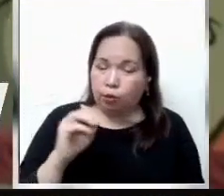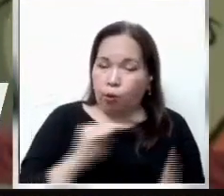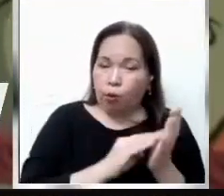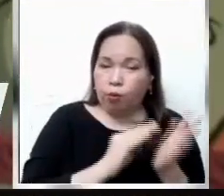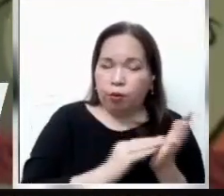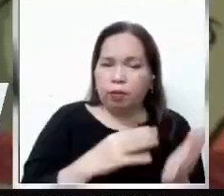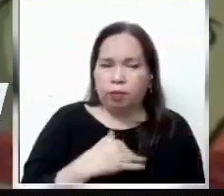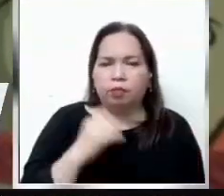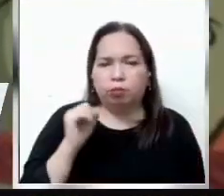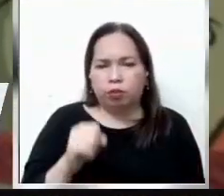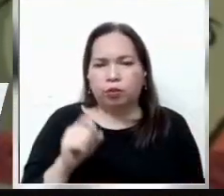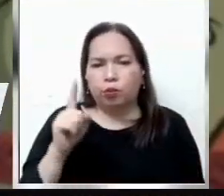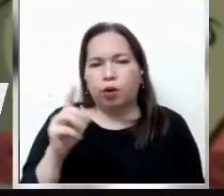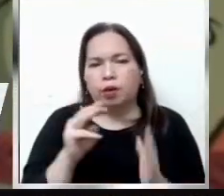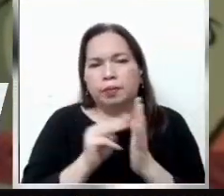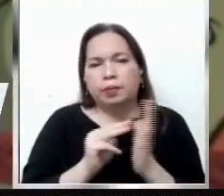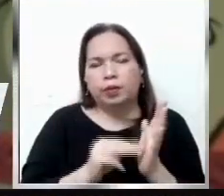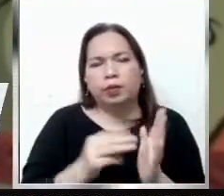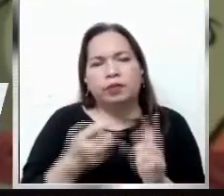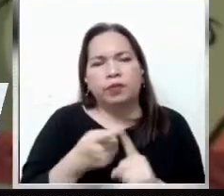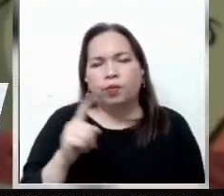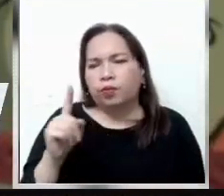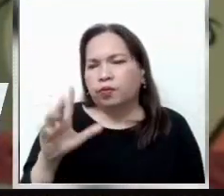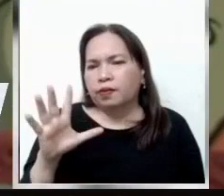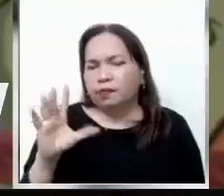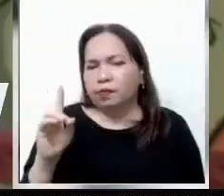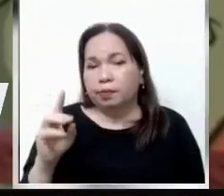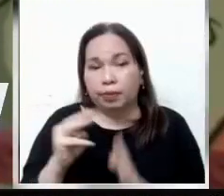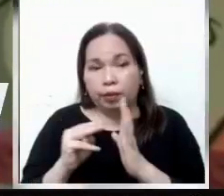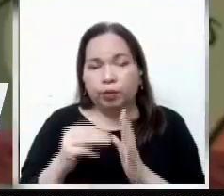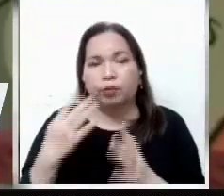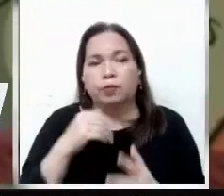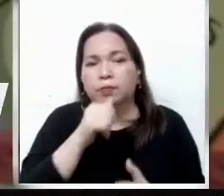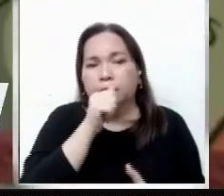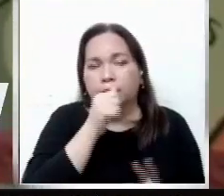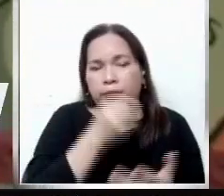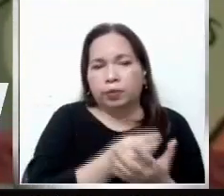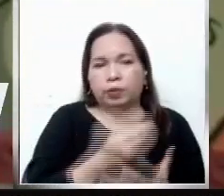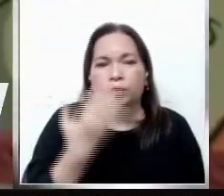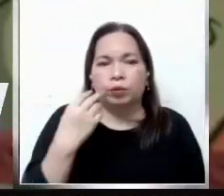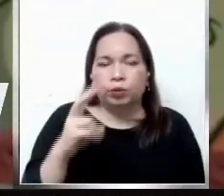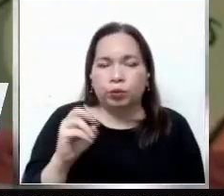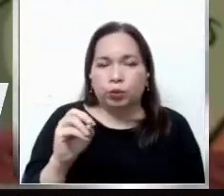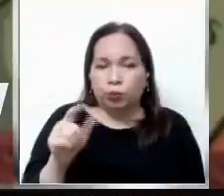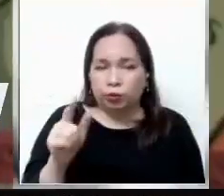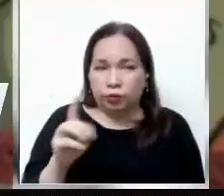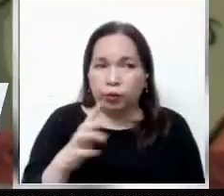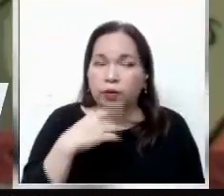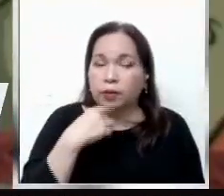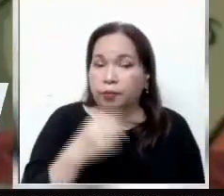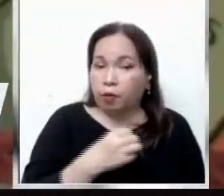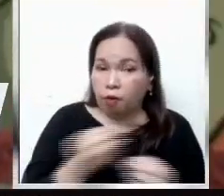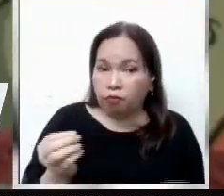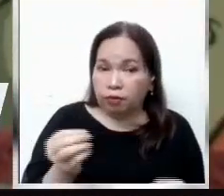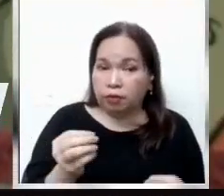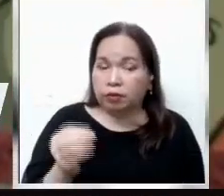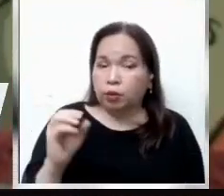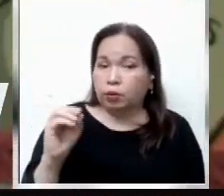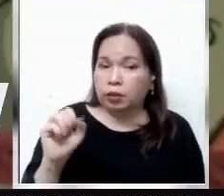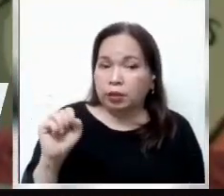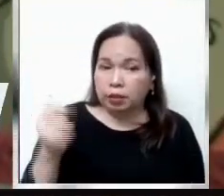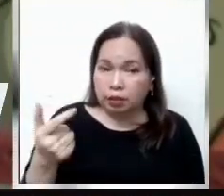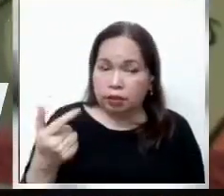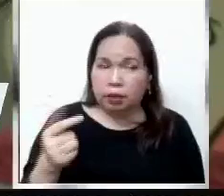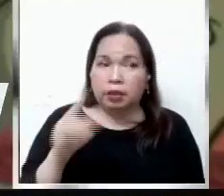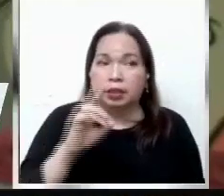million ang confidential funds nila para sa 2024. Nauna na rin nagsabi ang Office of the Solicitor General, Department of Foreign Affairs at